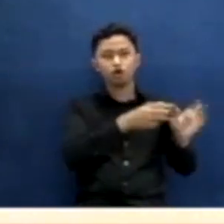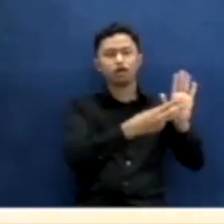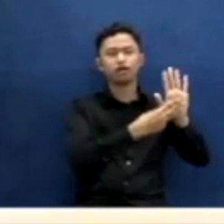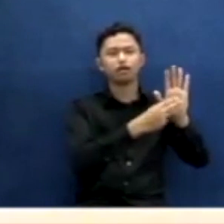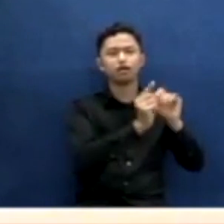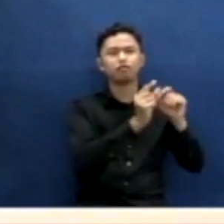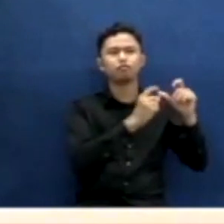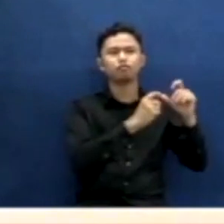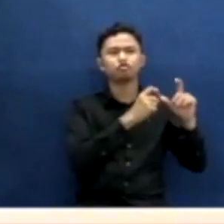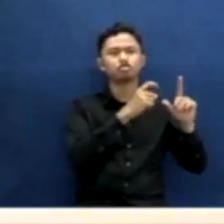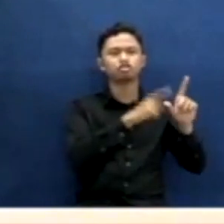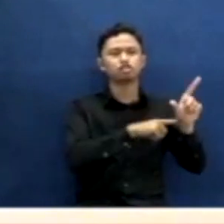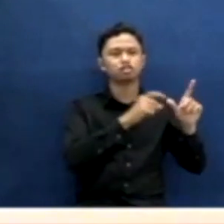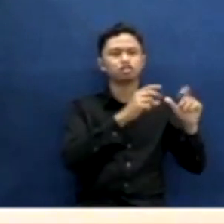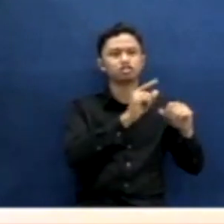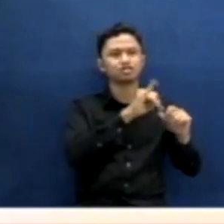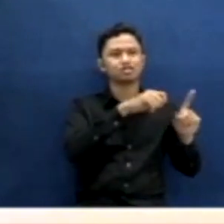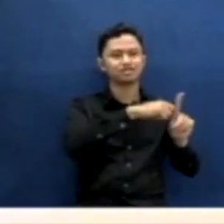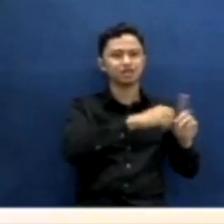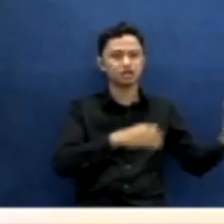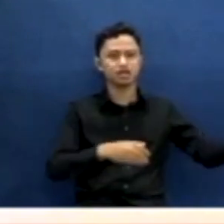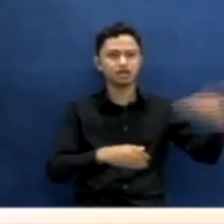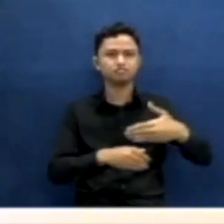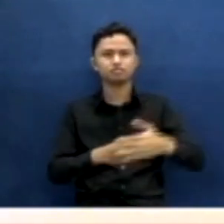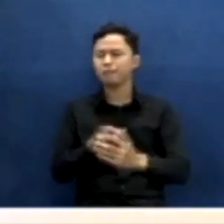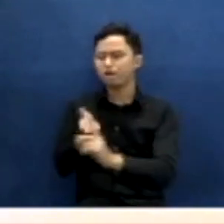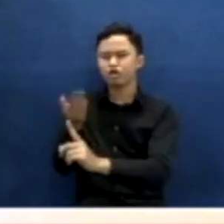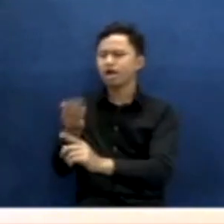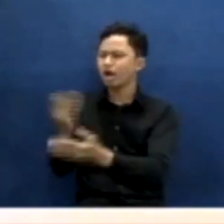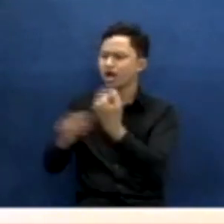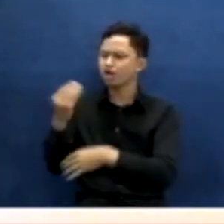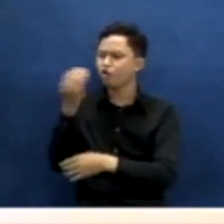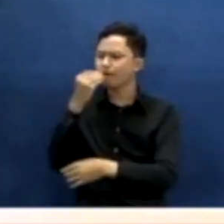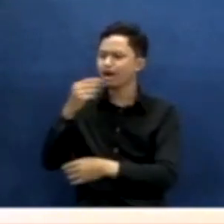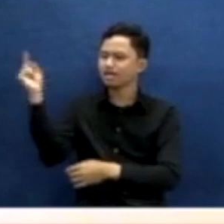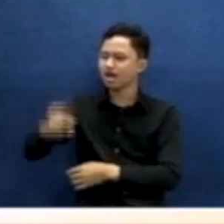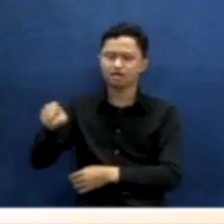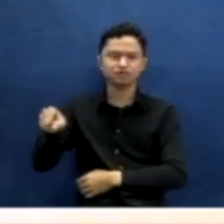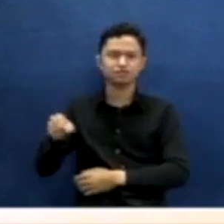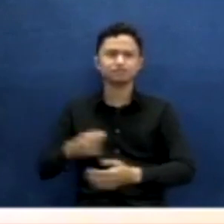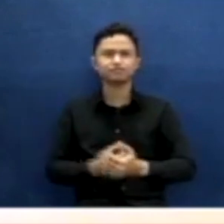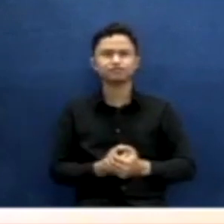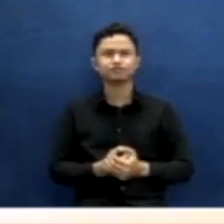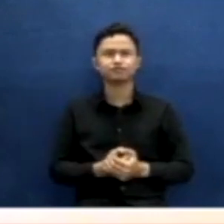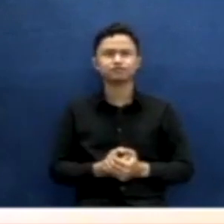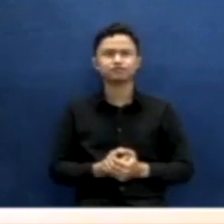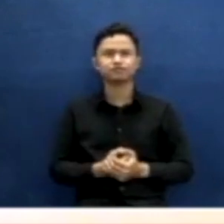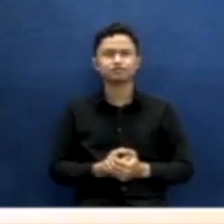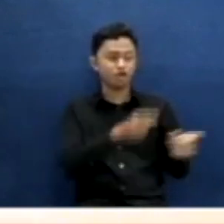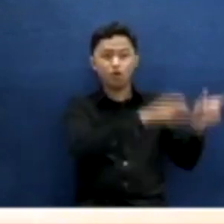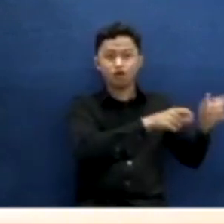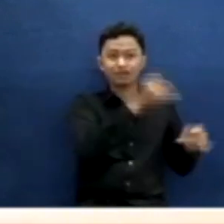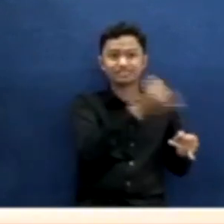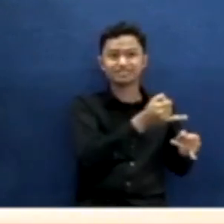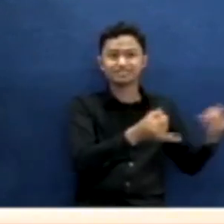teman-teman.Perhatikansalahsatu dialogmerekauntukmembujukteman-temanmerekaagar memakansesuatuyangdiharamkanoleh Allah.Apayangdilakukanoleh